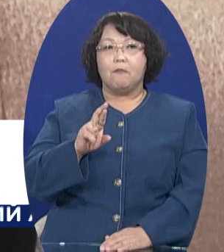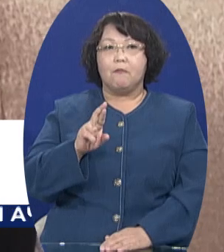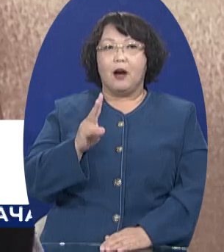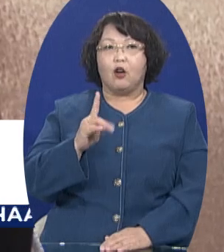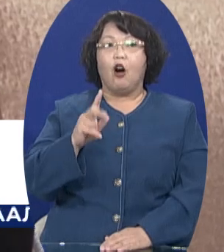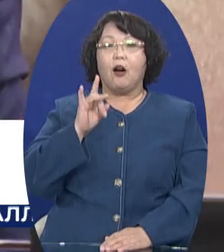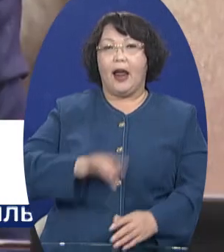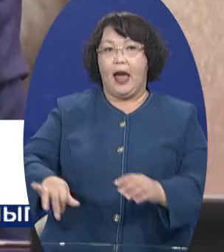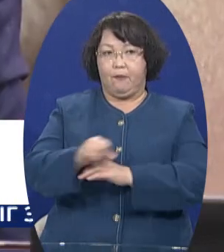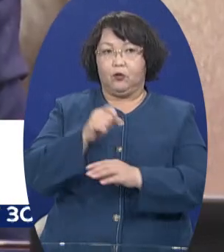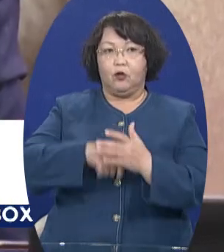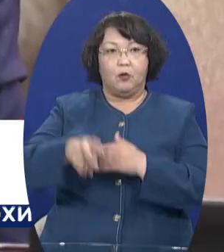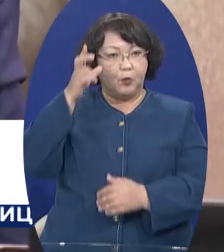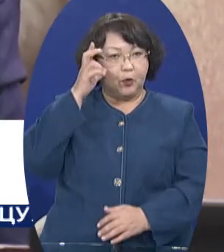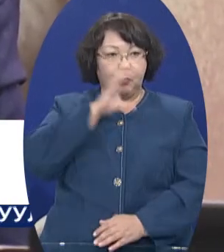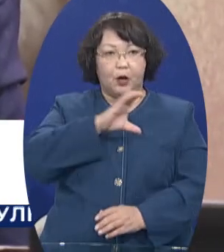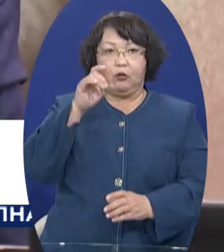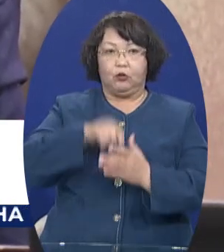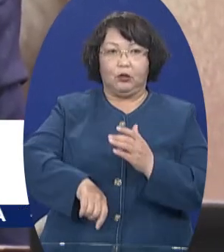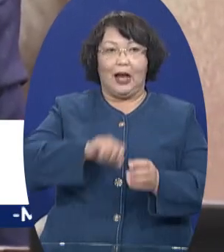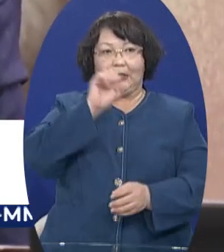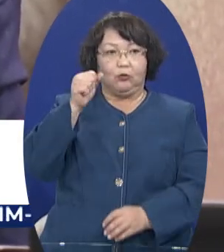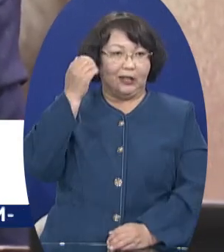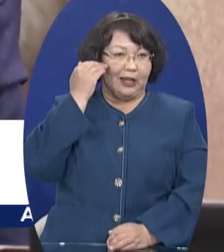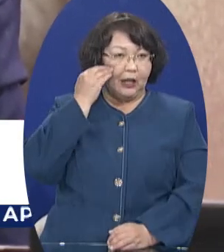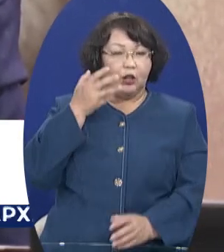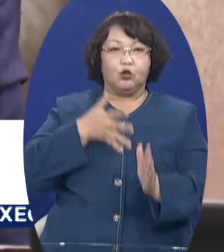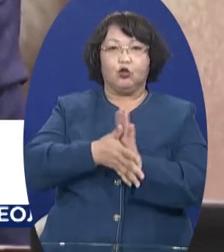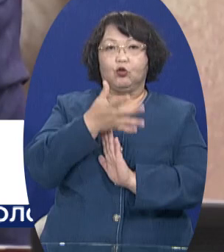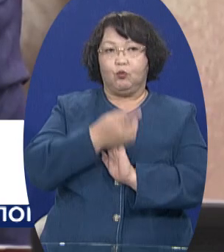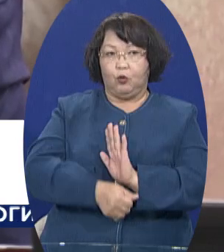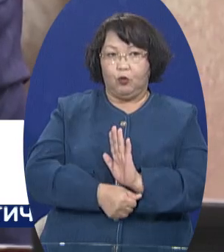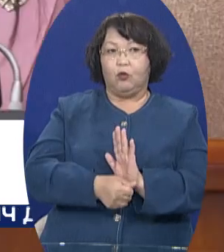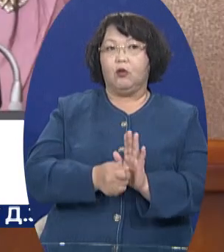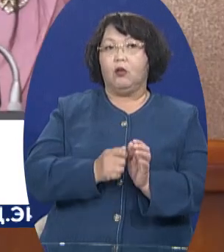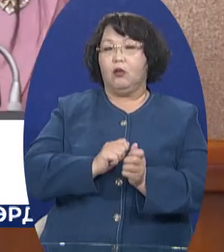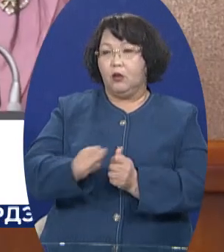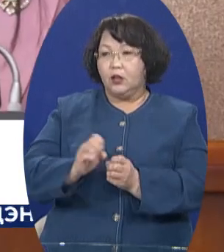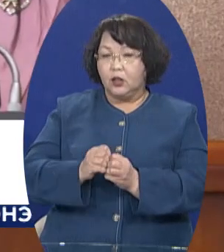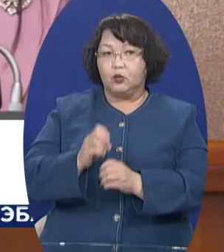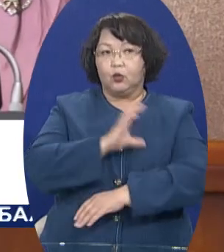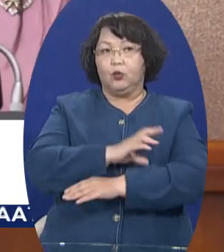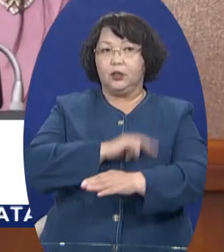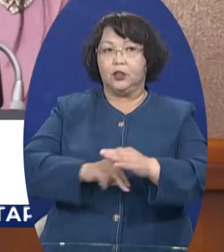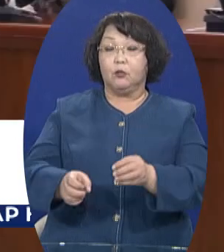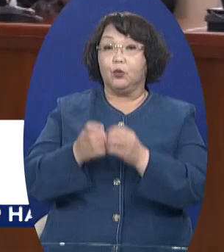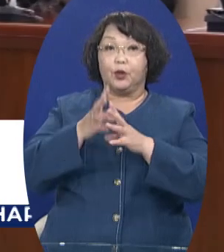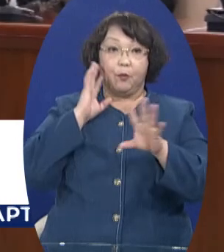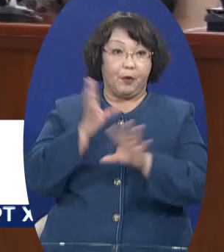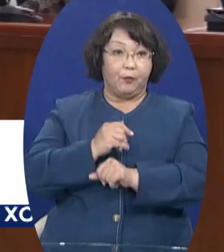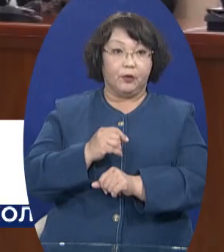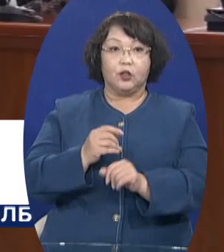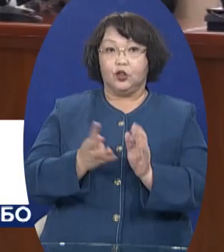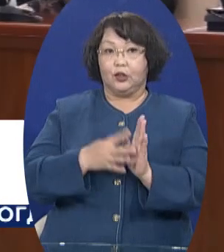хэмжээнд боловсролын салбарт тулгамдсан асуудал төсвийн хөрөнгө оруулалтаар гүйцэтгэж байгаа сургууль цэцэрлэгийн бүтээн байгуулалт хичээлийн